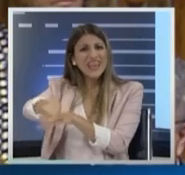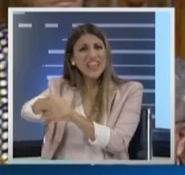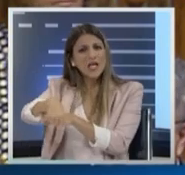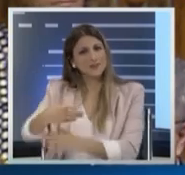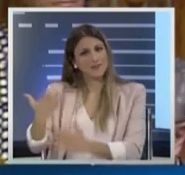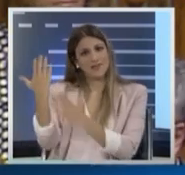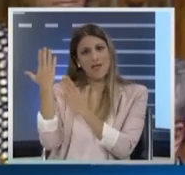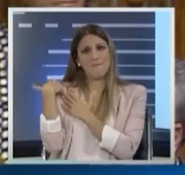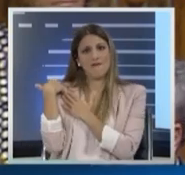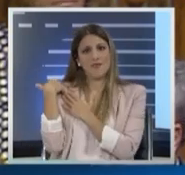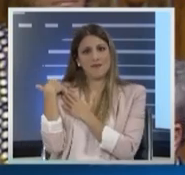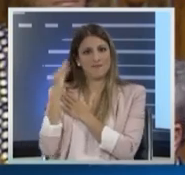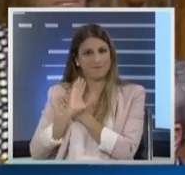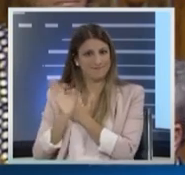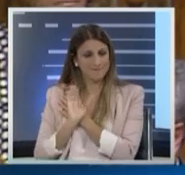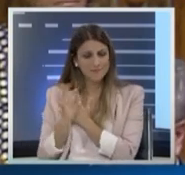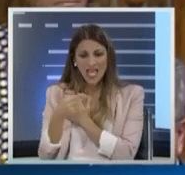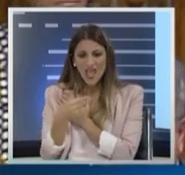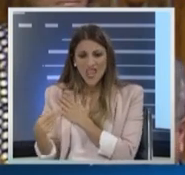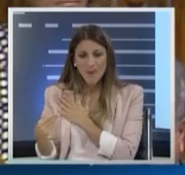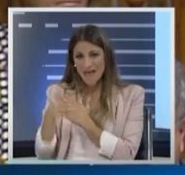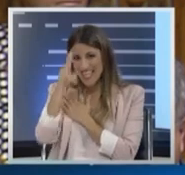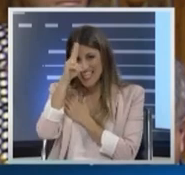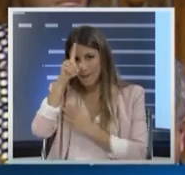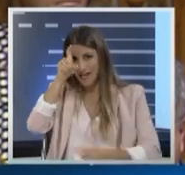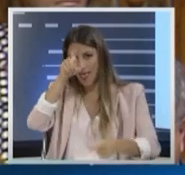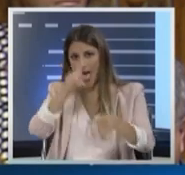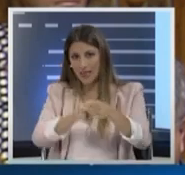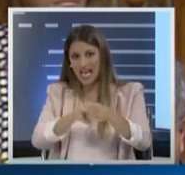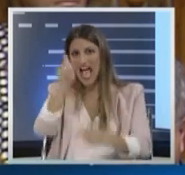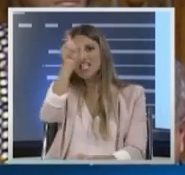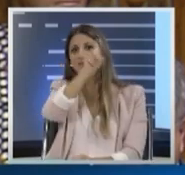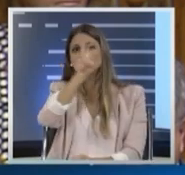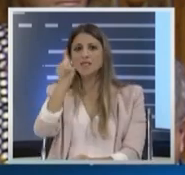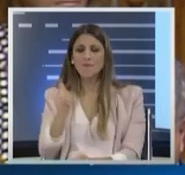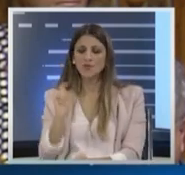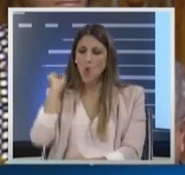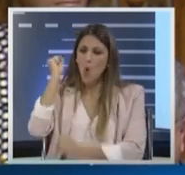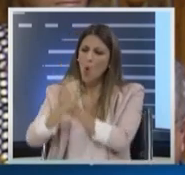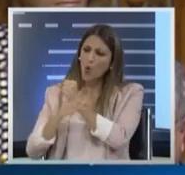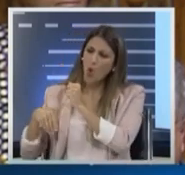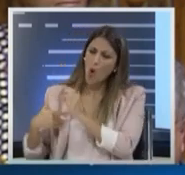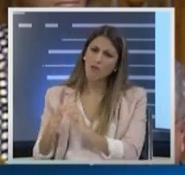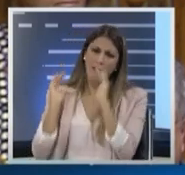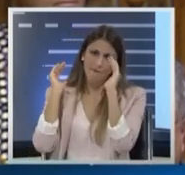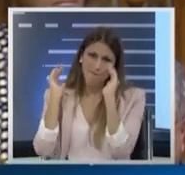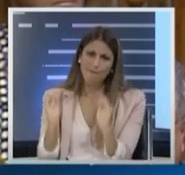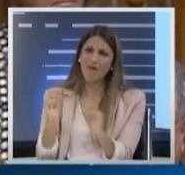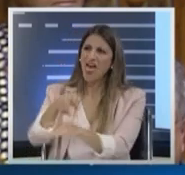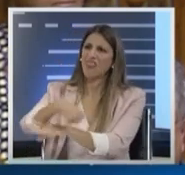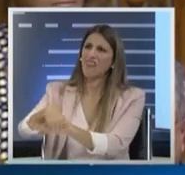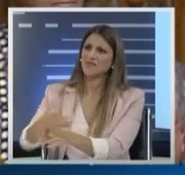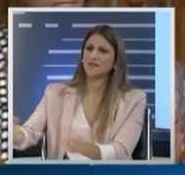λειτουργούς. Η υπόθεση Siemens απασχολεί για χρόνια την ελληνική δικαιοσύνη